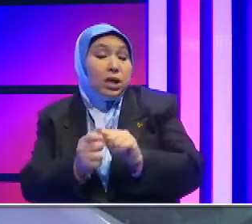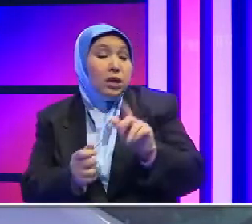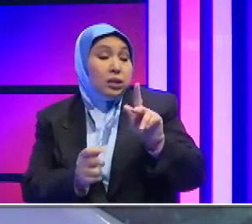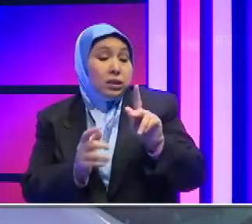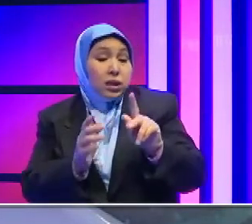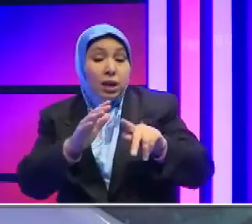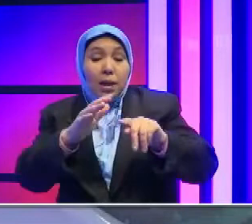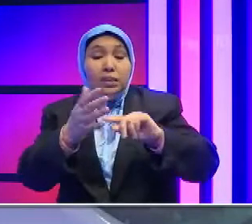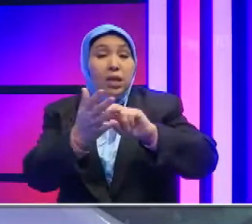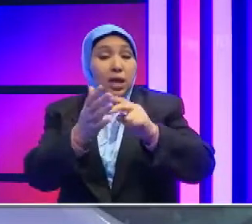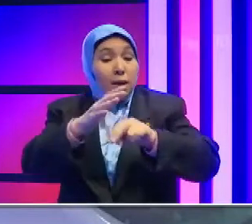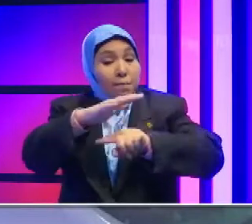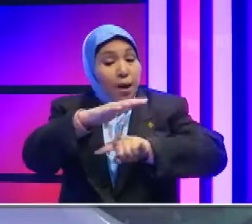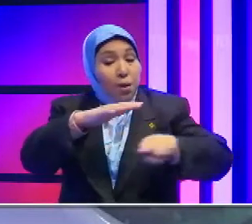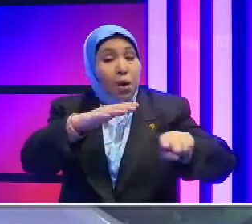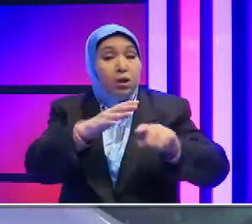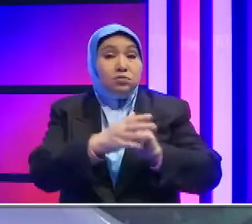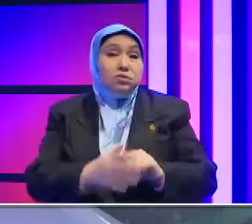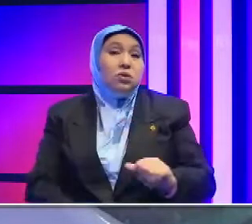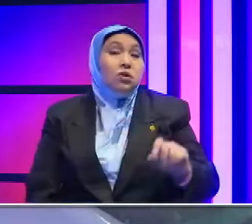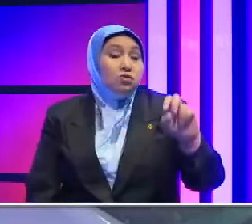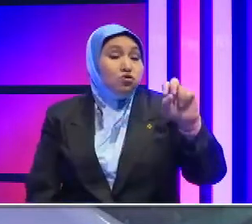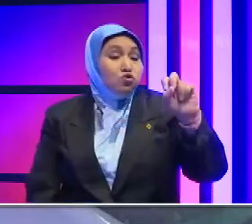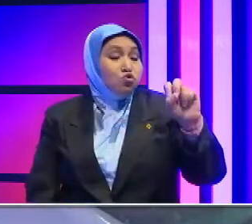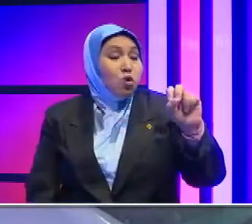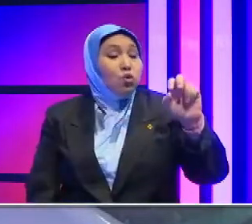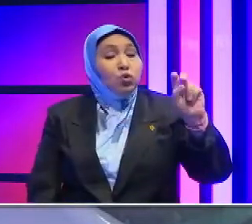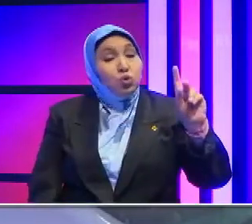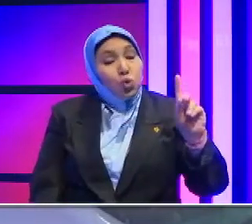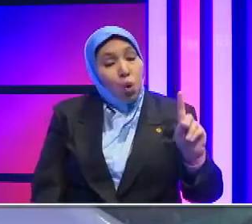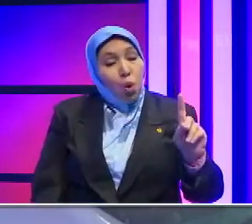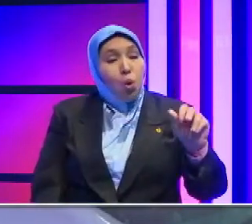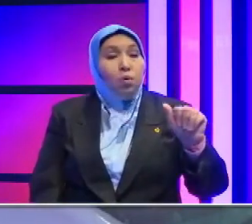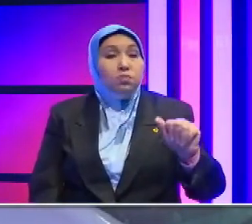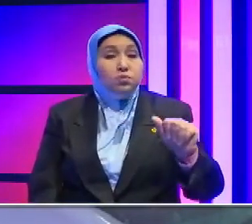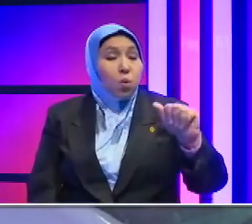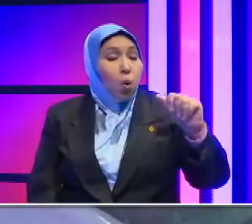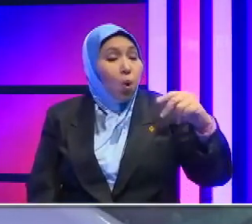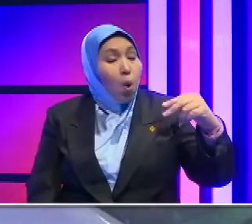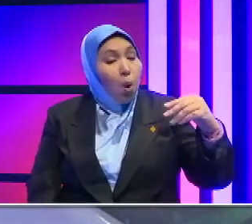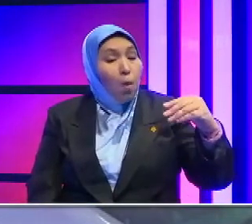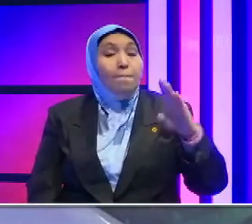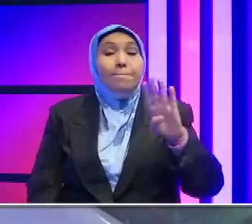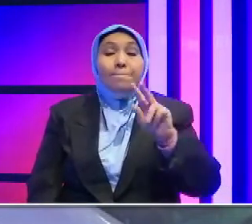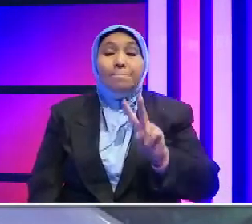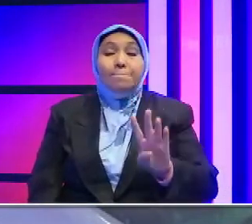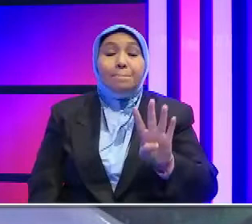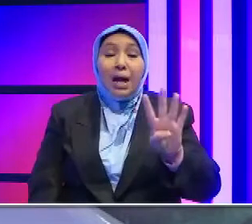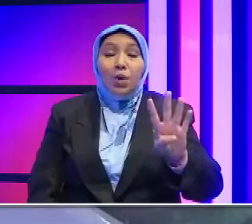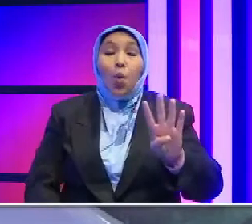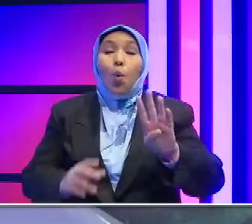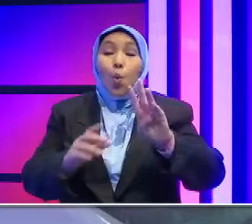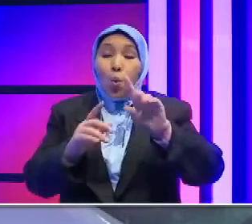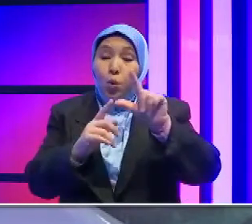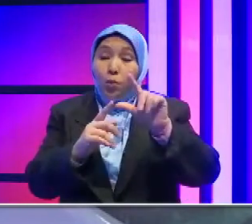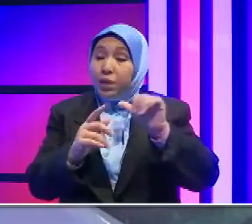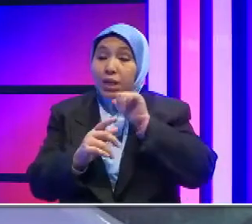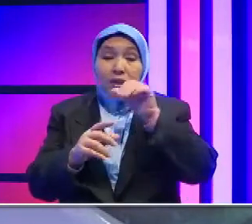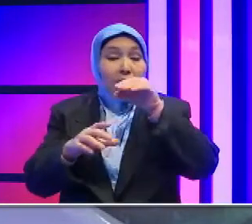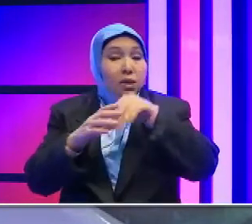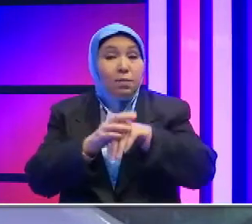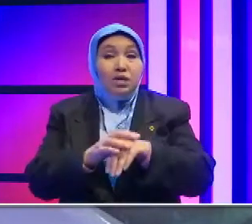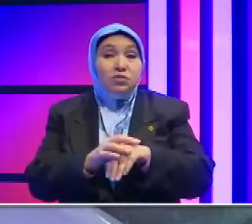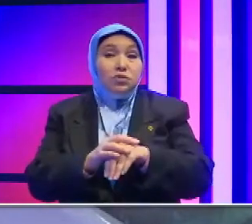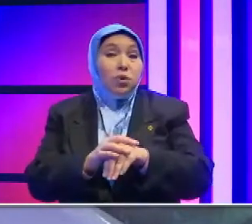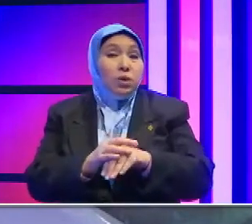wafel huruf-huruf pot huruf pop huruf l 4 huruf ini huruf isti'la tak termasuk